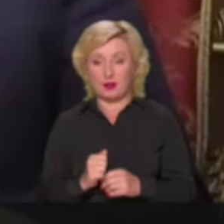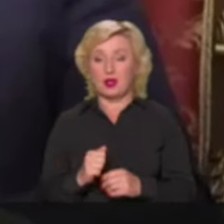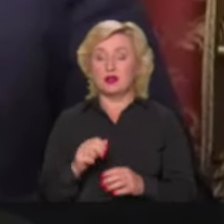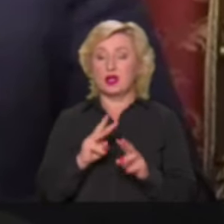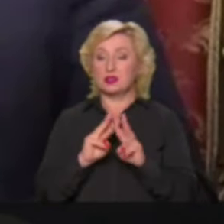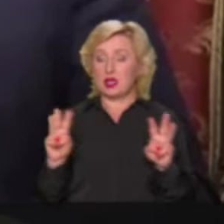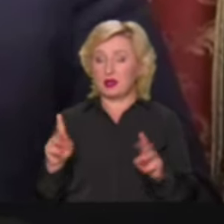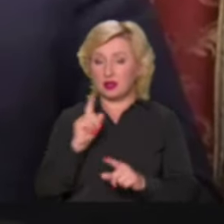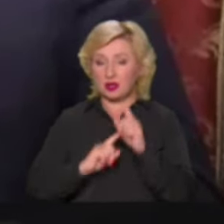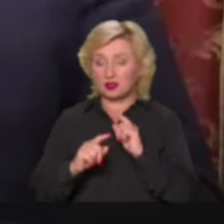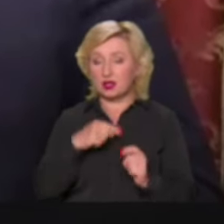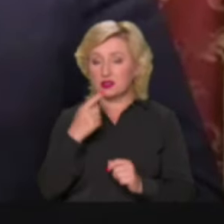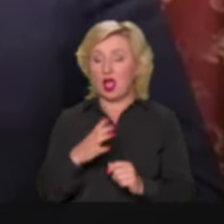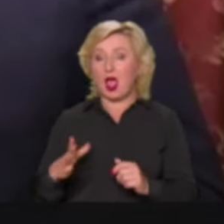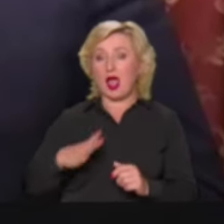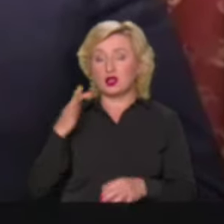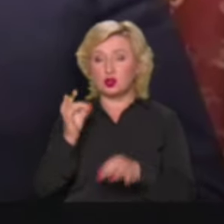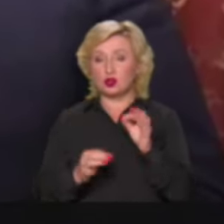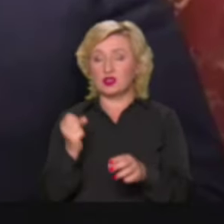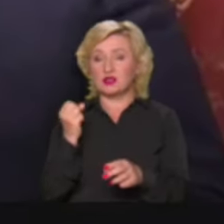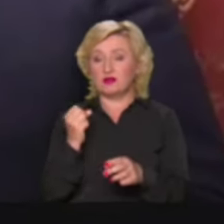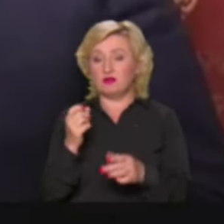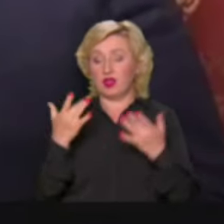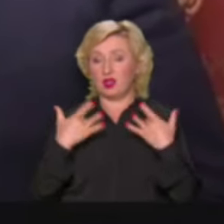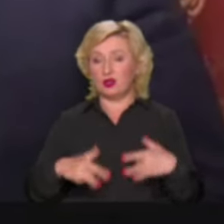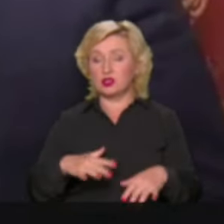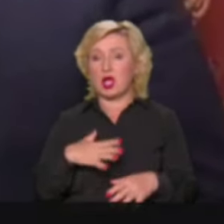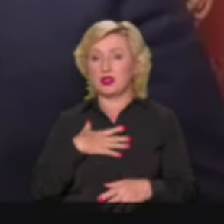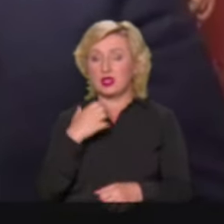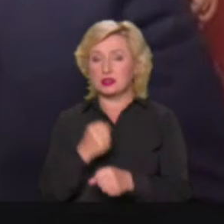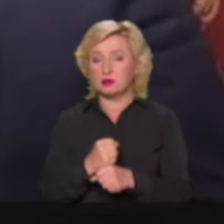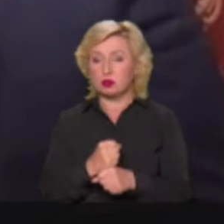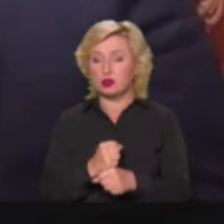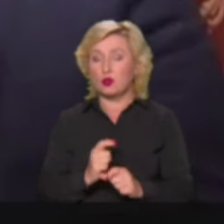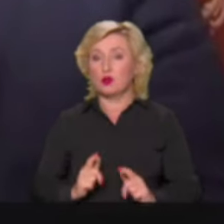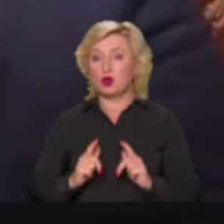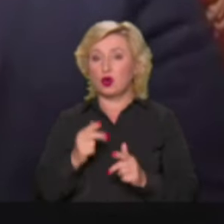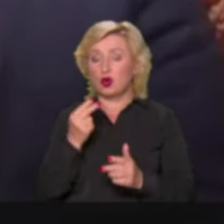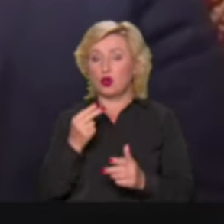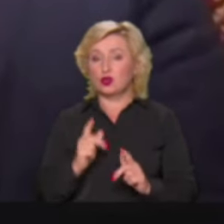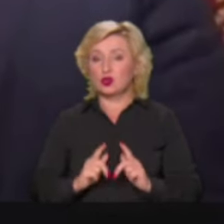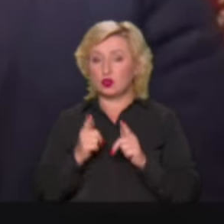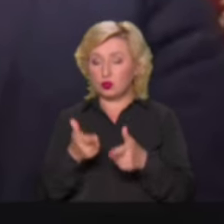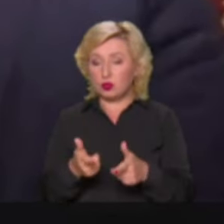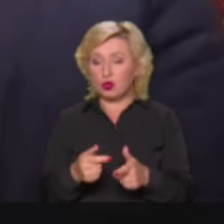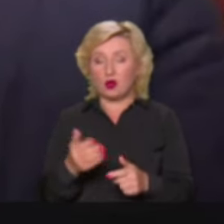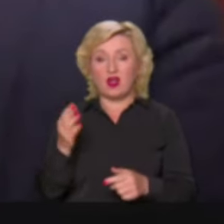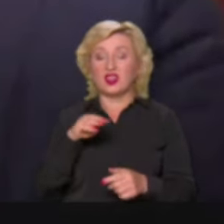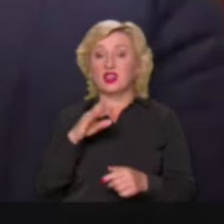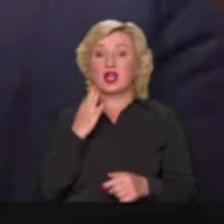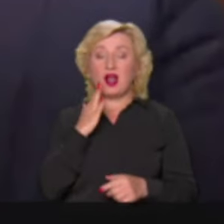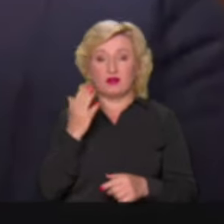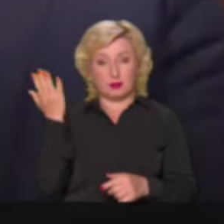ради. Вказано, що екс-суддю звільнили за істотну дисциплінарну проступку. Нагадаю, у травні минулого